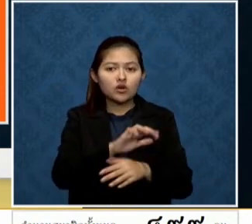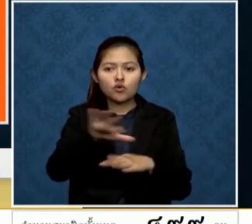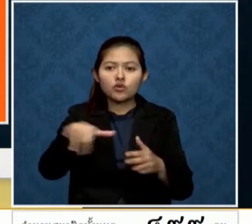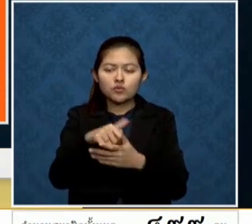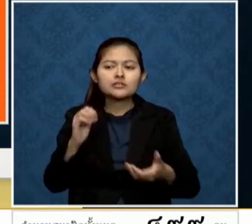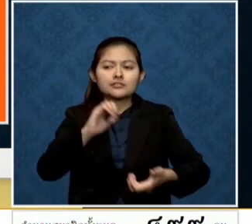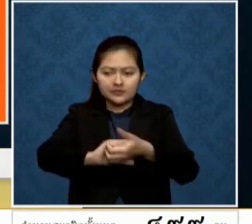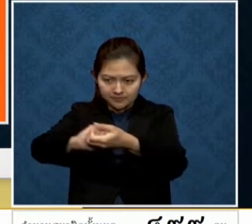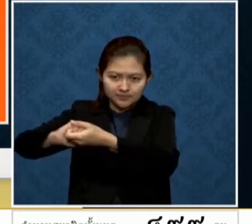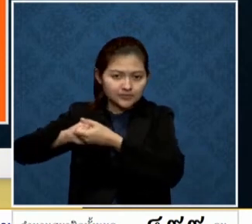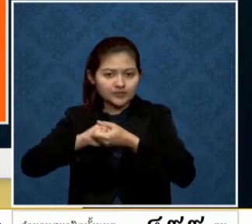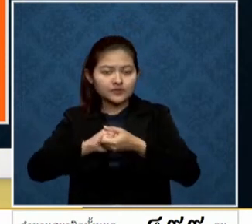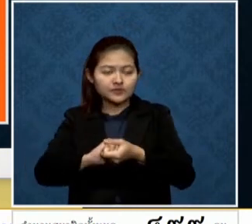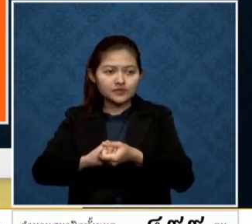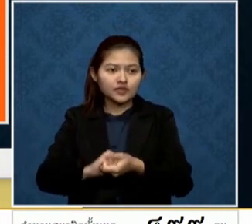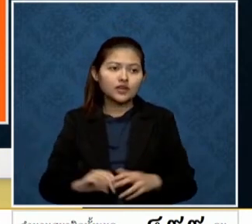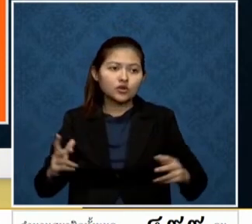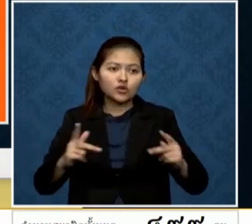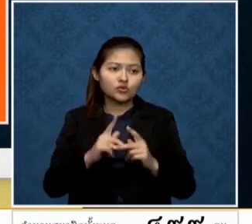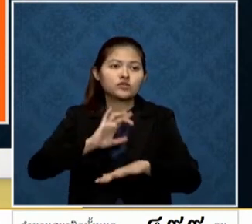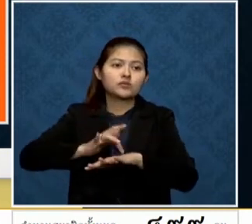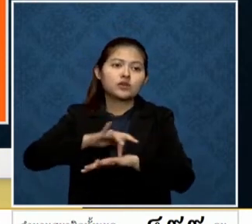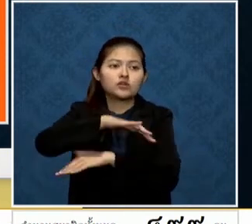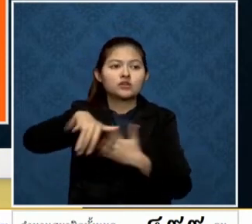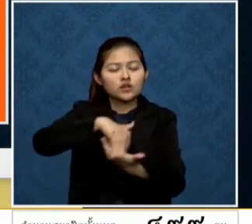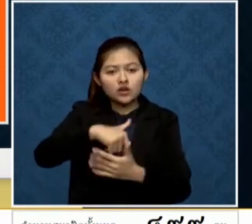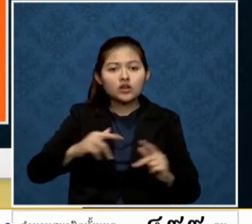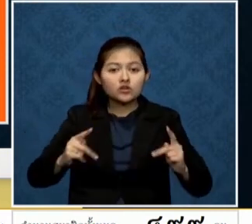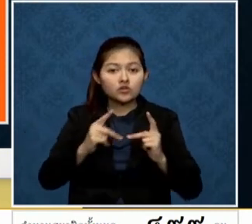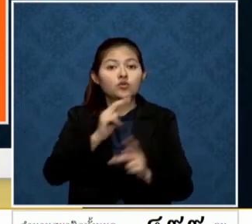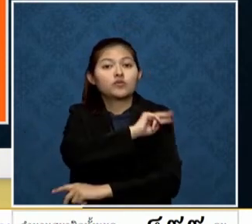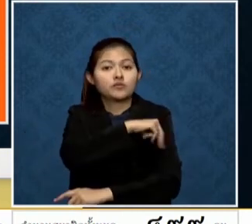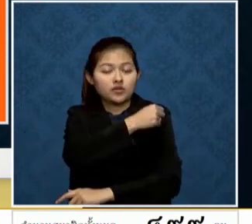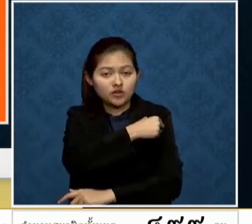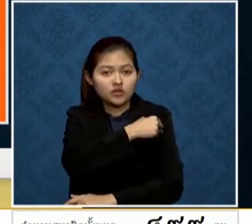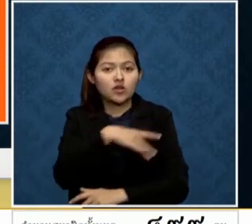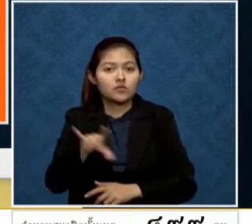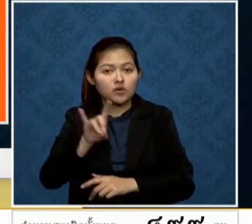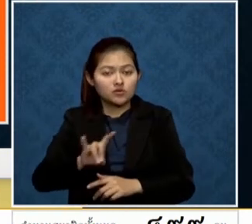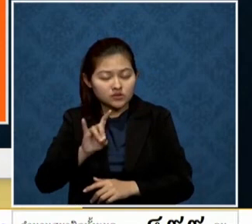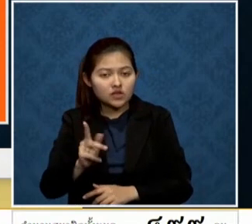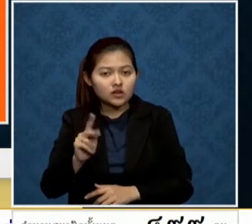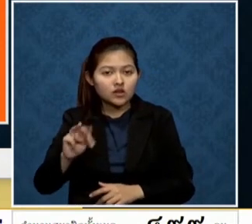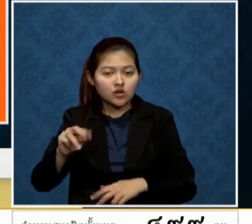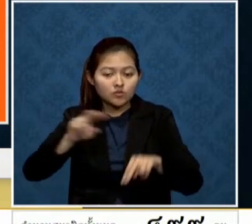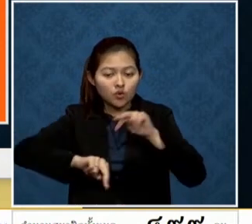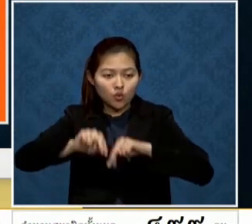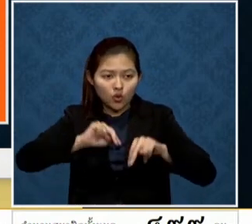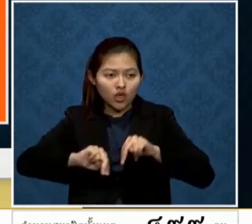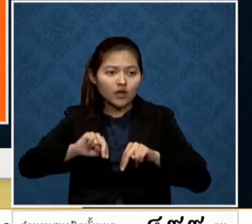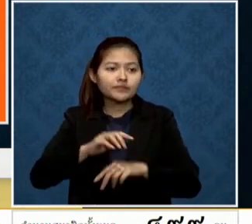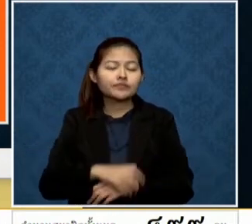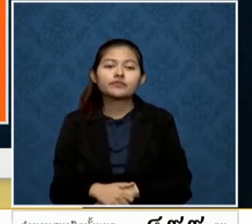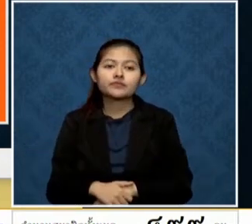ข้องมาจับมือร่วมกันนะคะกระทรวงทรัพยากรธรรมชาติและสิ่งแวดล้อมกระทรวงสาธารณสุขกรมประสูศาสตร์กรมอุทยานแห่งชาติสัตว์ป่าและพันธุ์พืชนะ